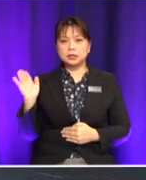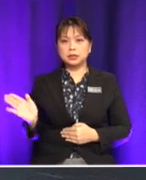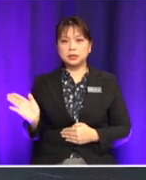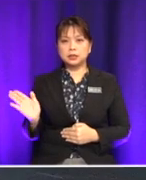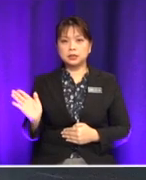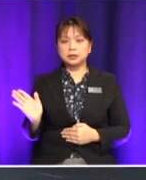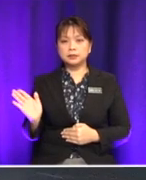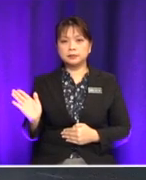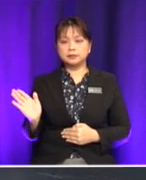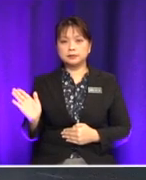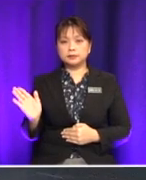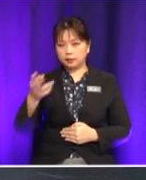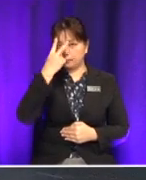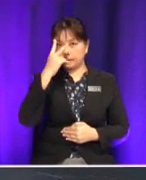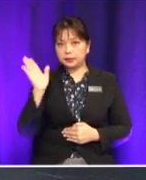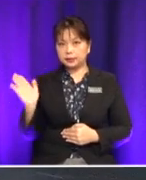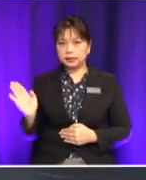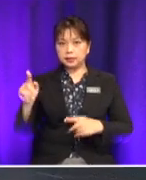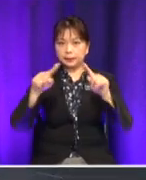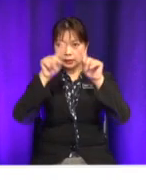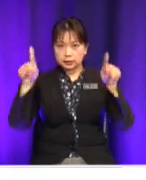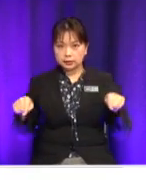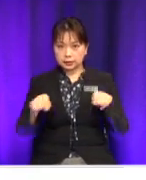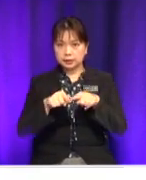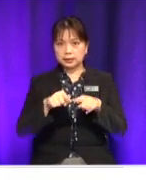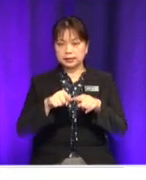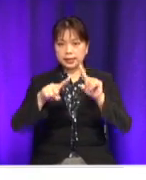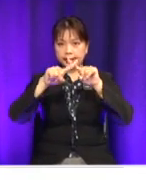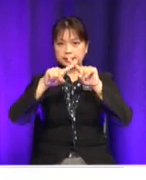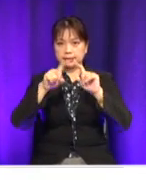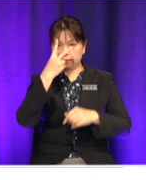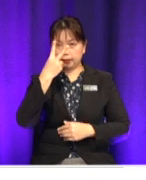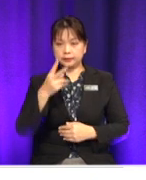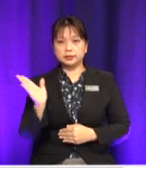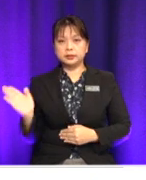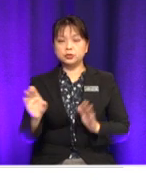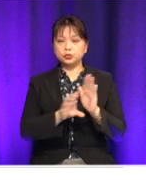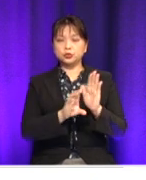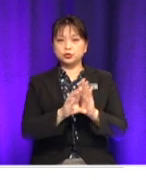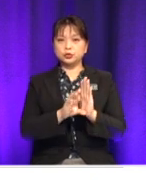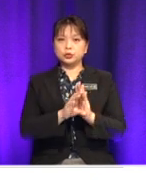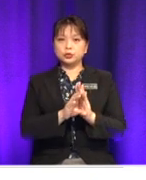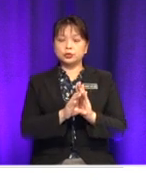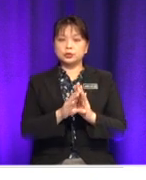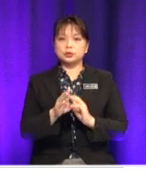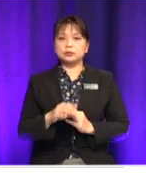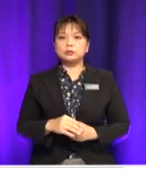simbolnya seperti yang dilihat diskri tanda x klorofom